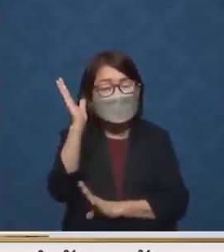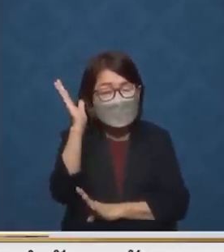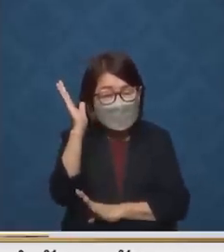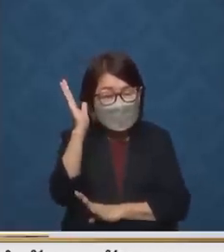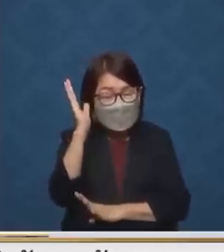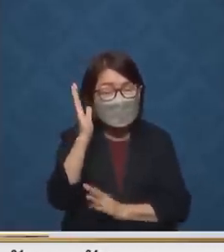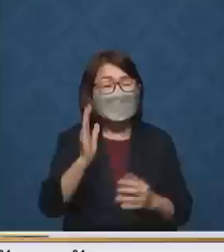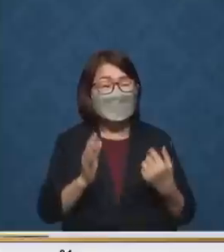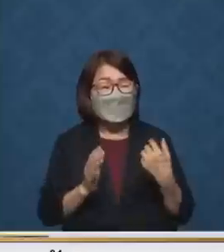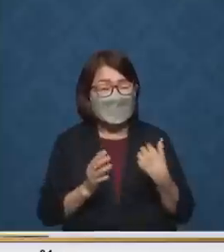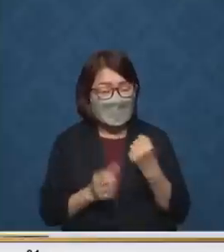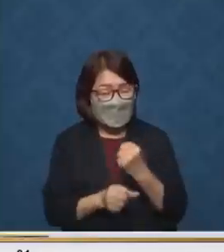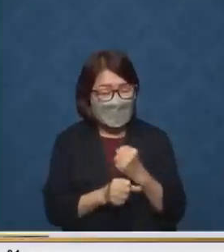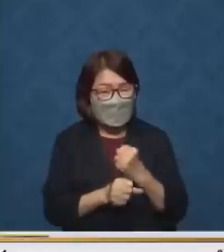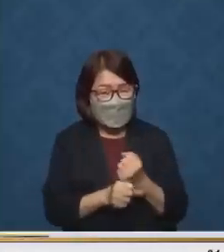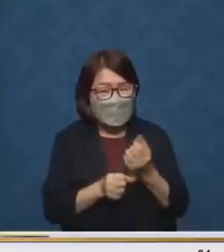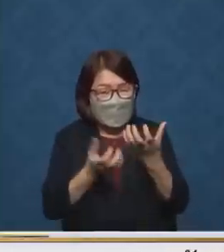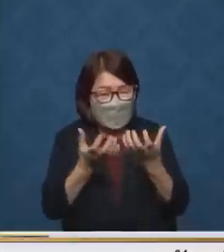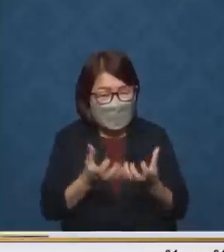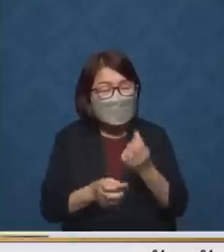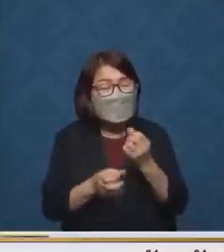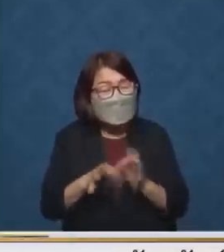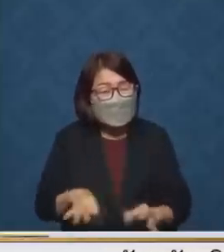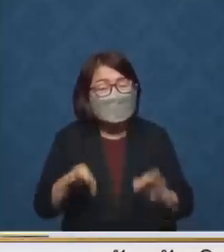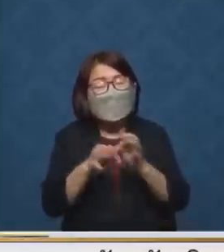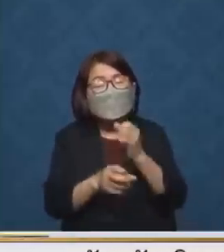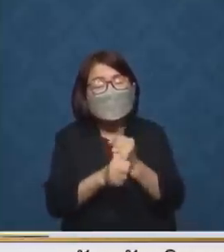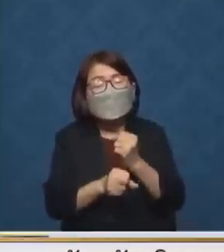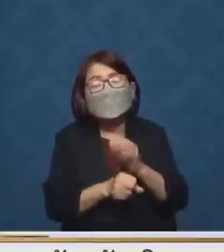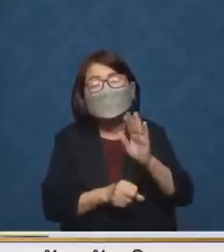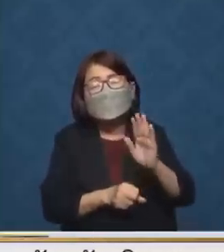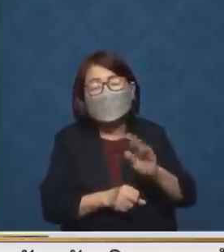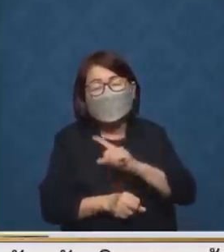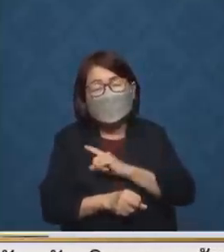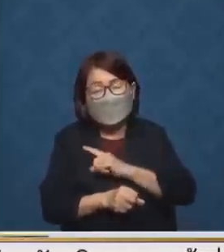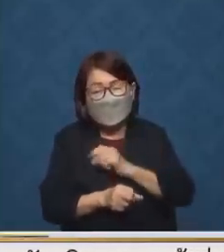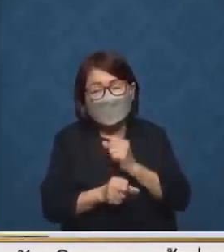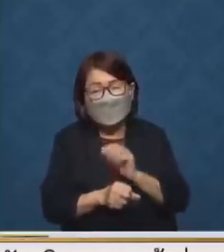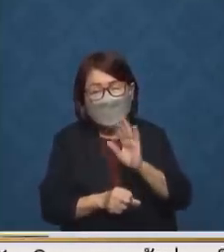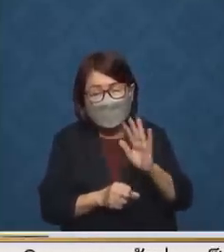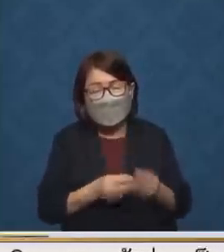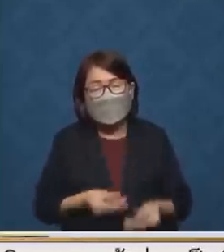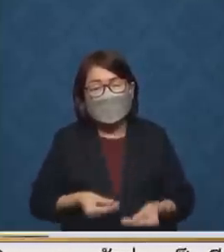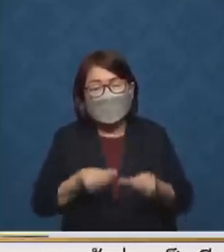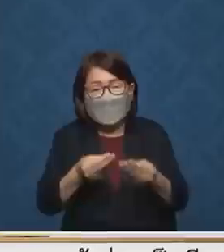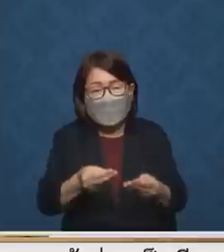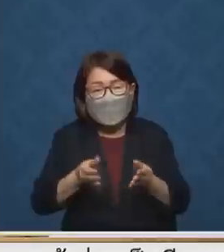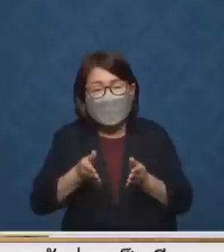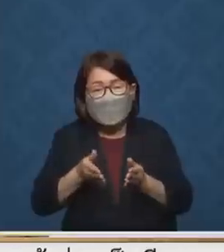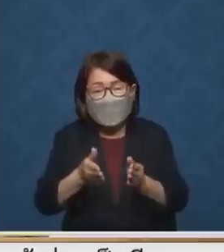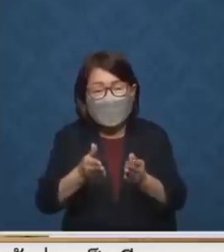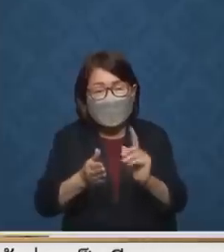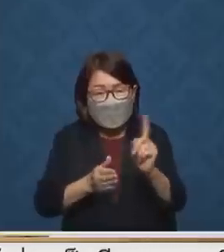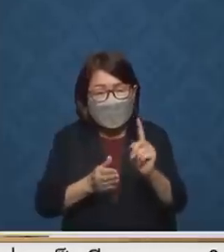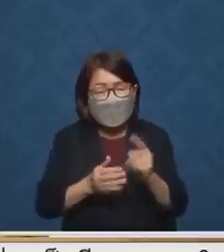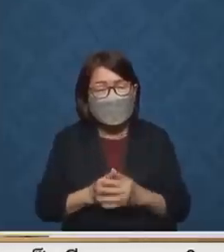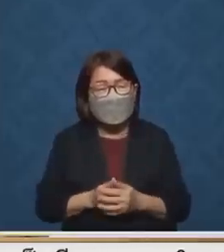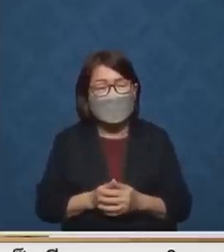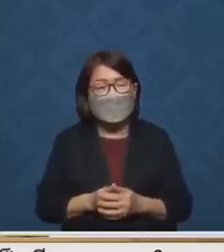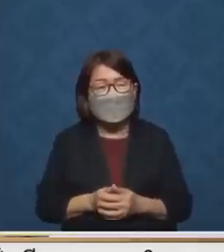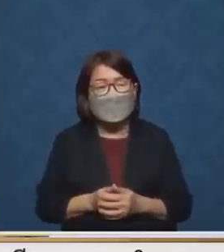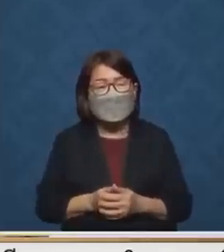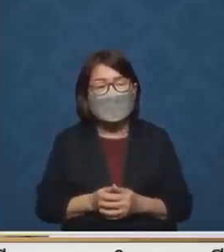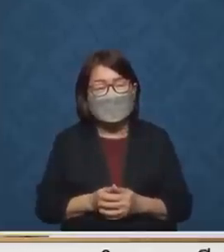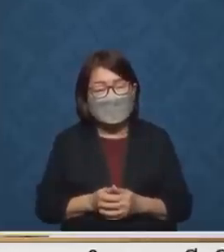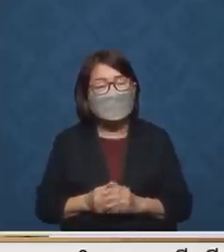ลังมีผารกิดหักที่จะส่งต่อไปให้หน่วยงาน ที่เรียกได้ว่ารัฏ